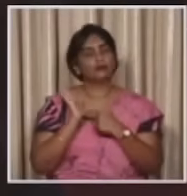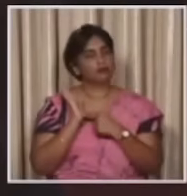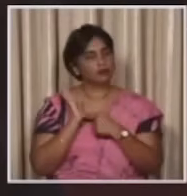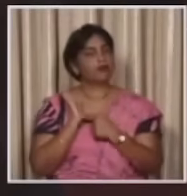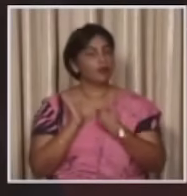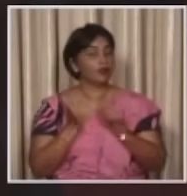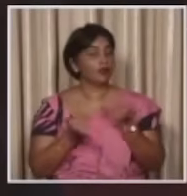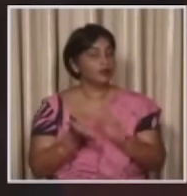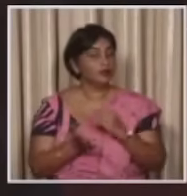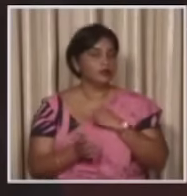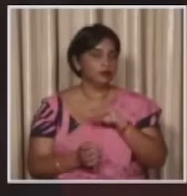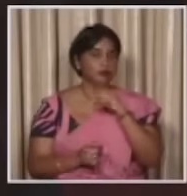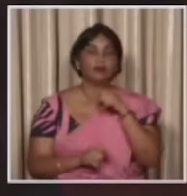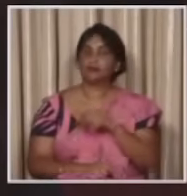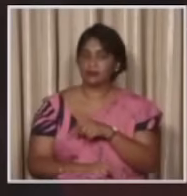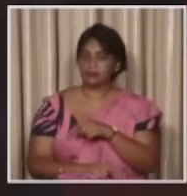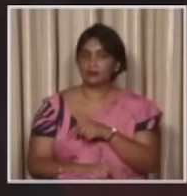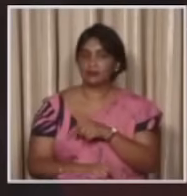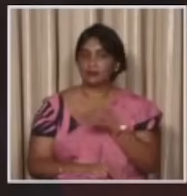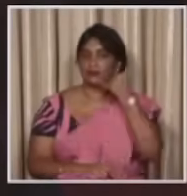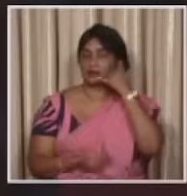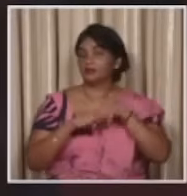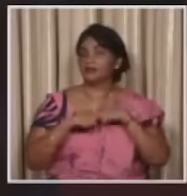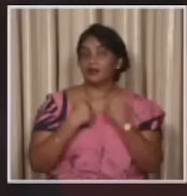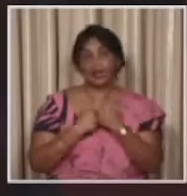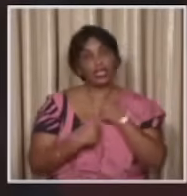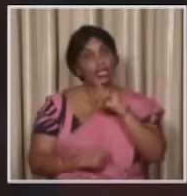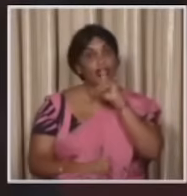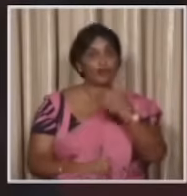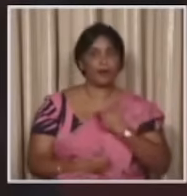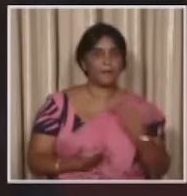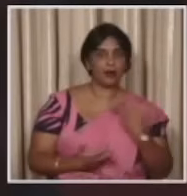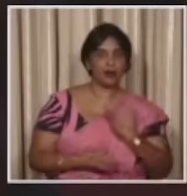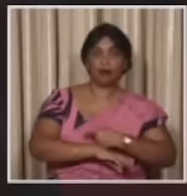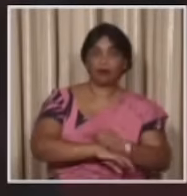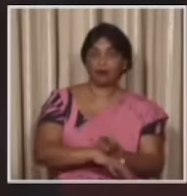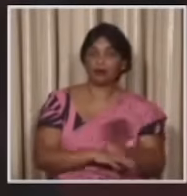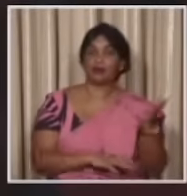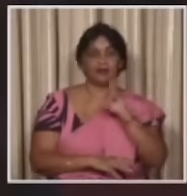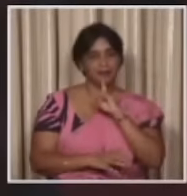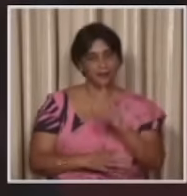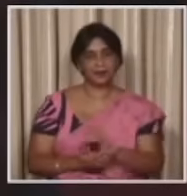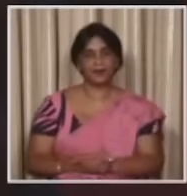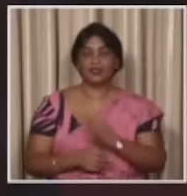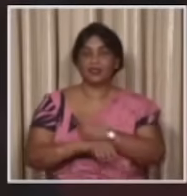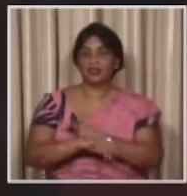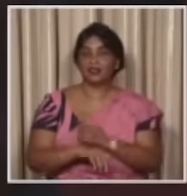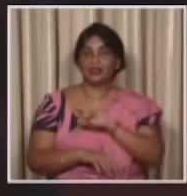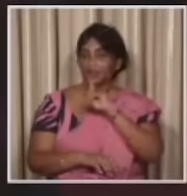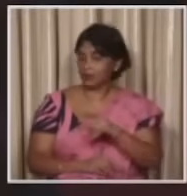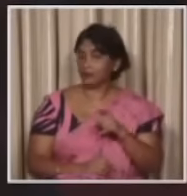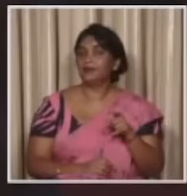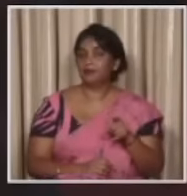මම තවදුරටත් දැන්නම්, දැන් මේකේ කියනෝනේ සමගි ජන බලවේගය එහෙම කිව්වට අපි එහෙම නැහැ කියලා මාලිමාවේ උන් ටිකක් ඉන්නෝනේ. මාලිමාවේ දැම්මනේ, දැන්